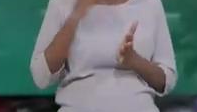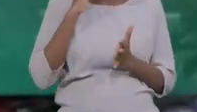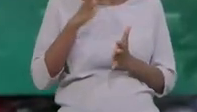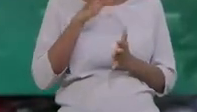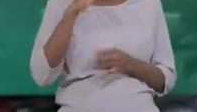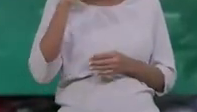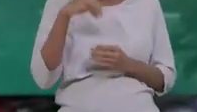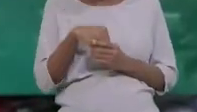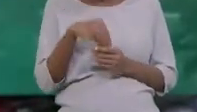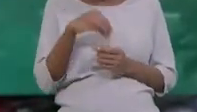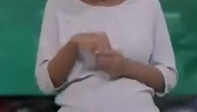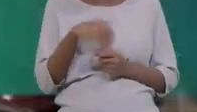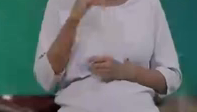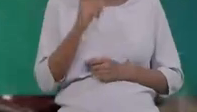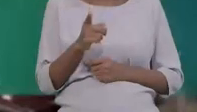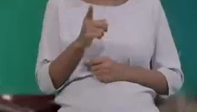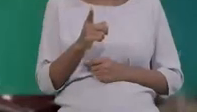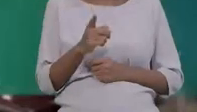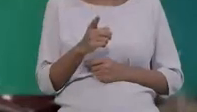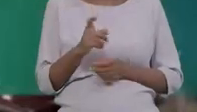Saint-Esprit, il sera en vous.